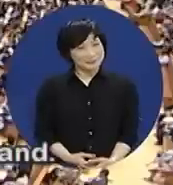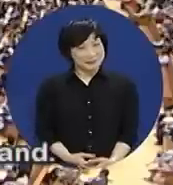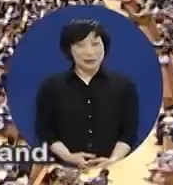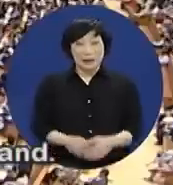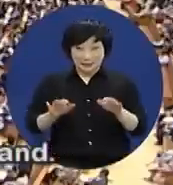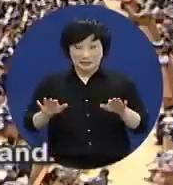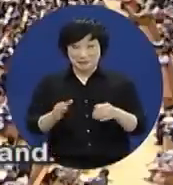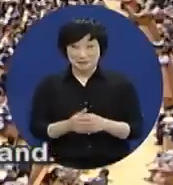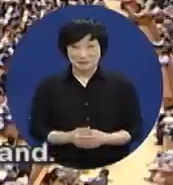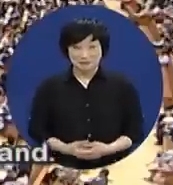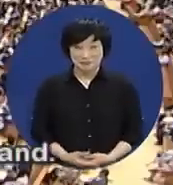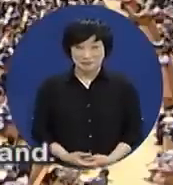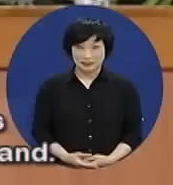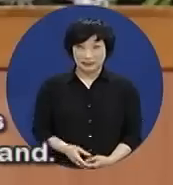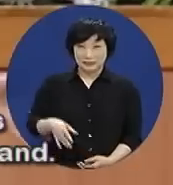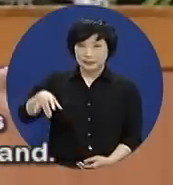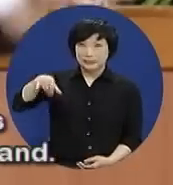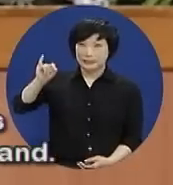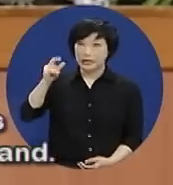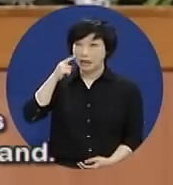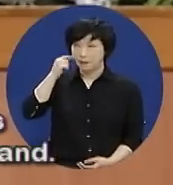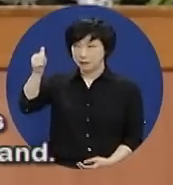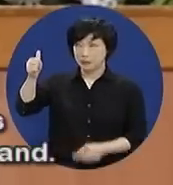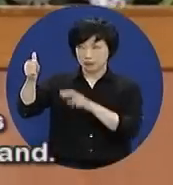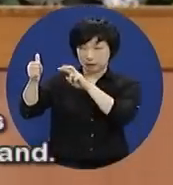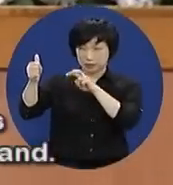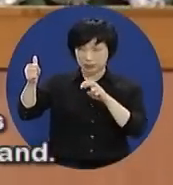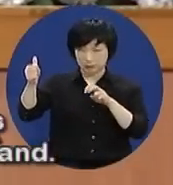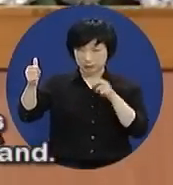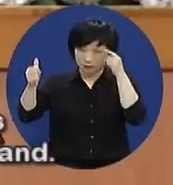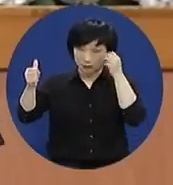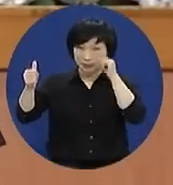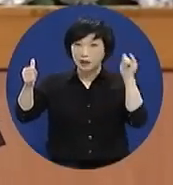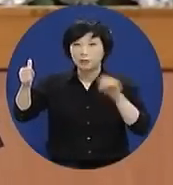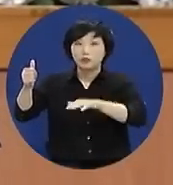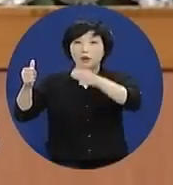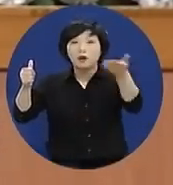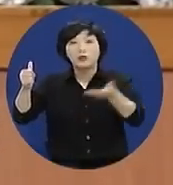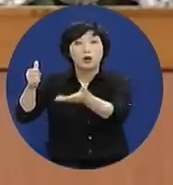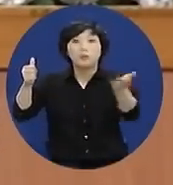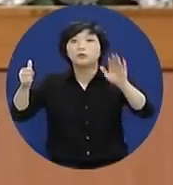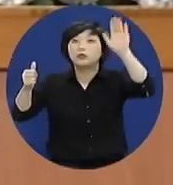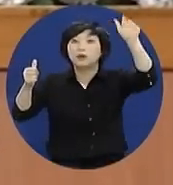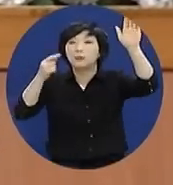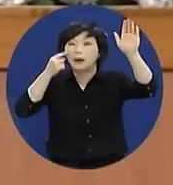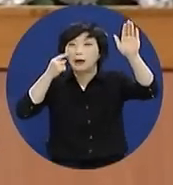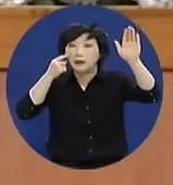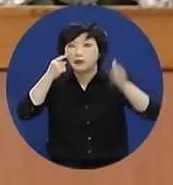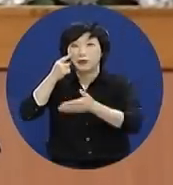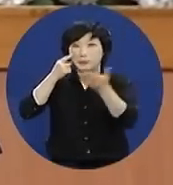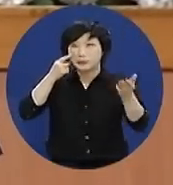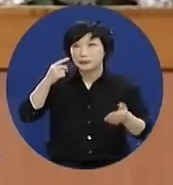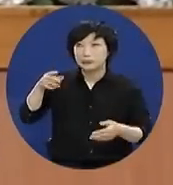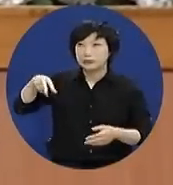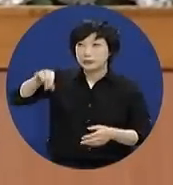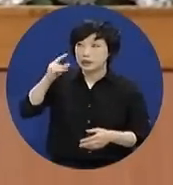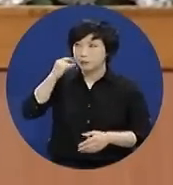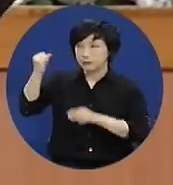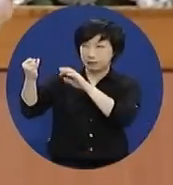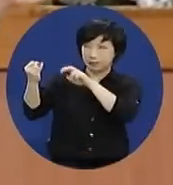人そしたら霧のお父さんを憎んでいる人手をあげてみます